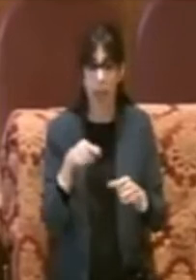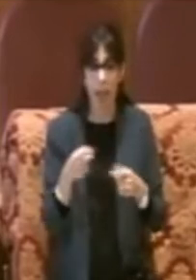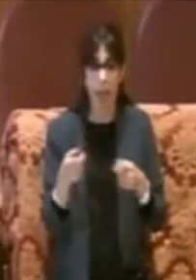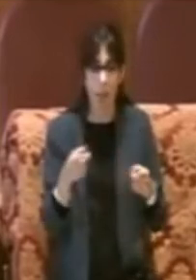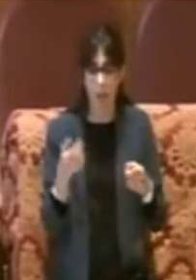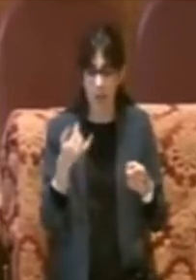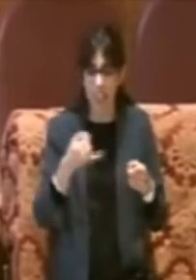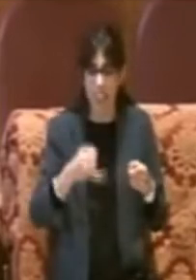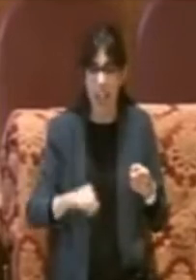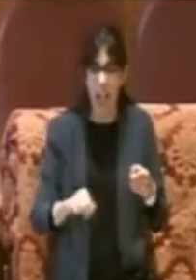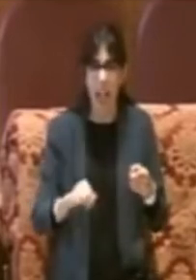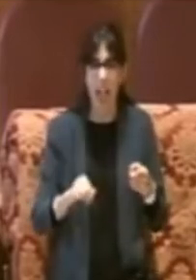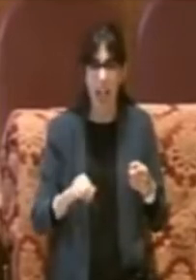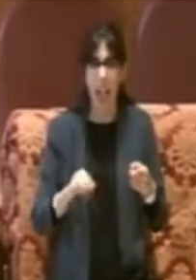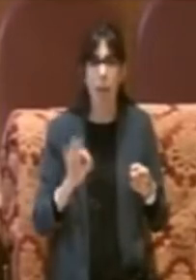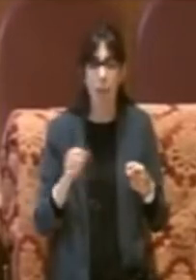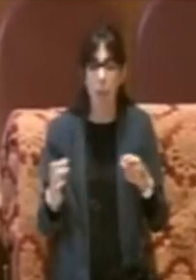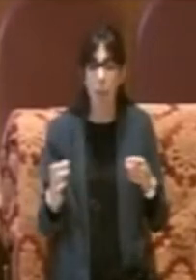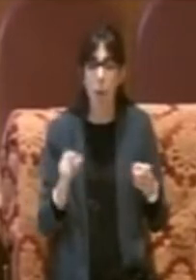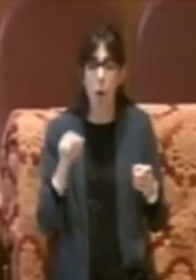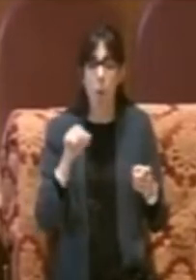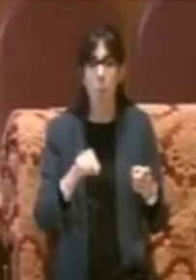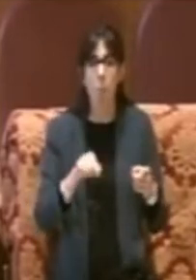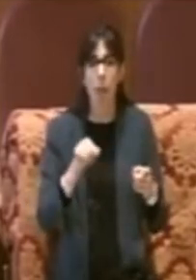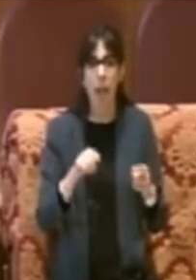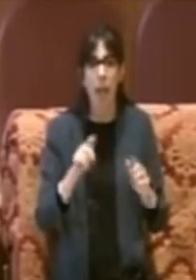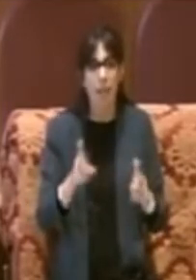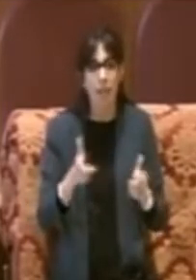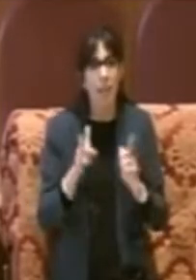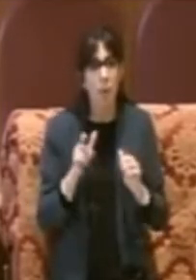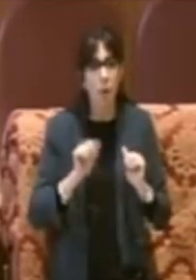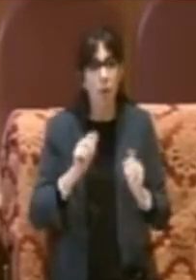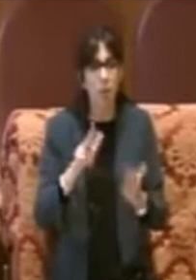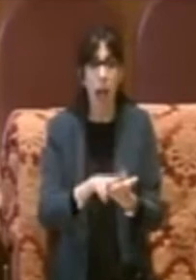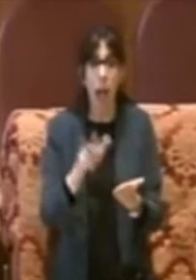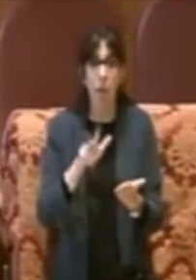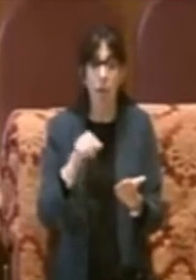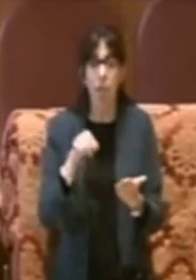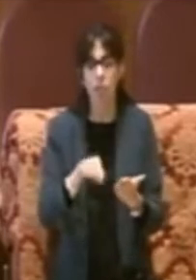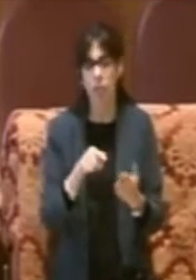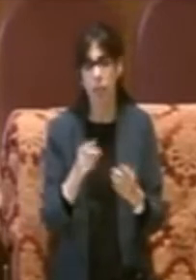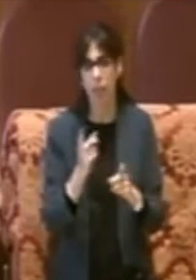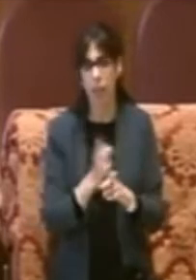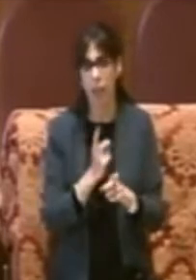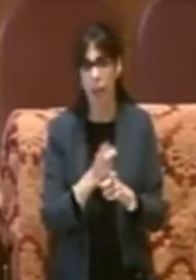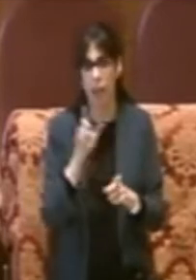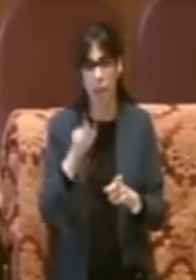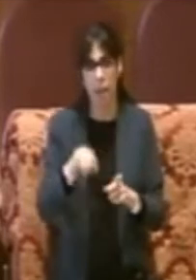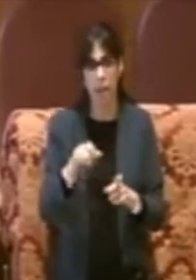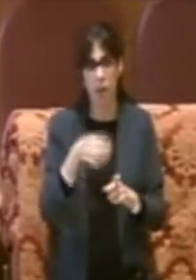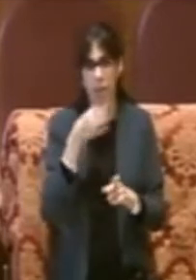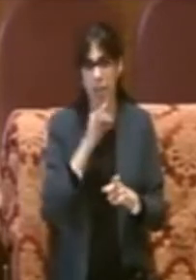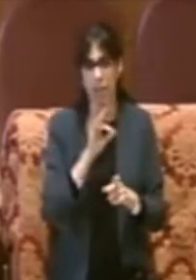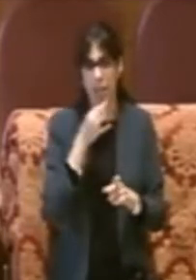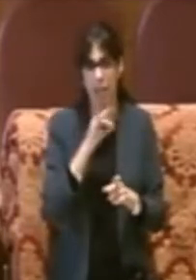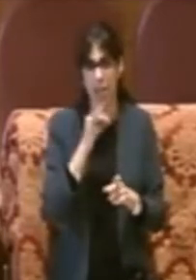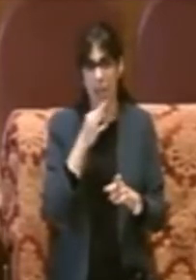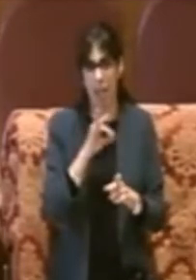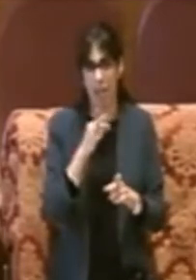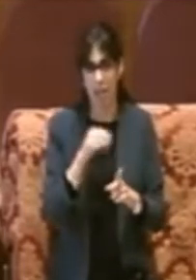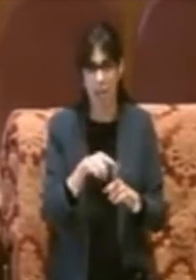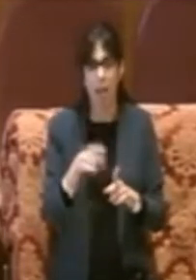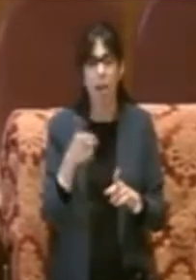che ci portano poi all'approvazione dover intervenire perché il bilancio si approva il